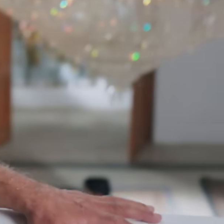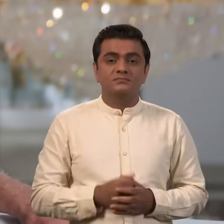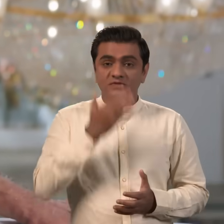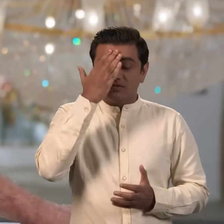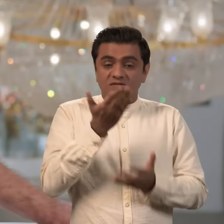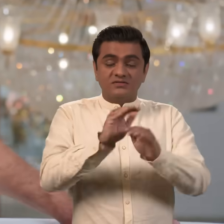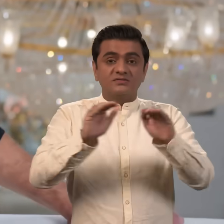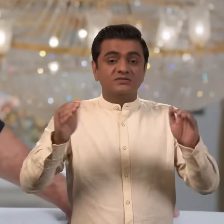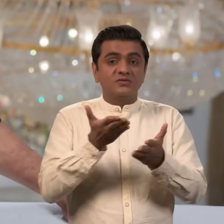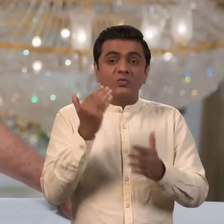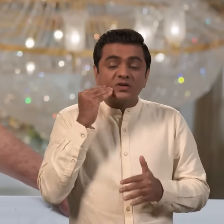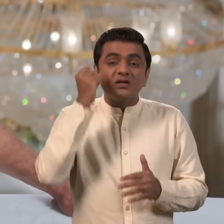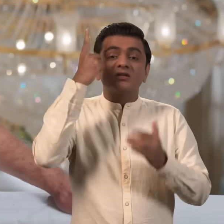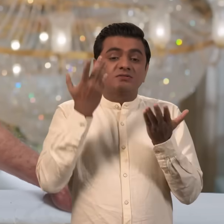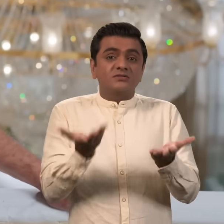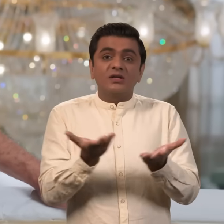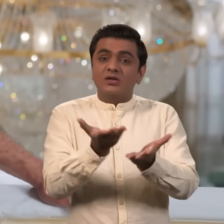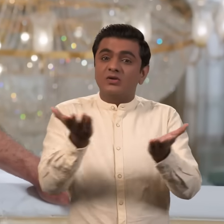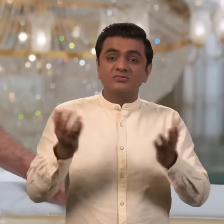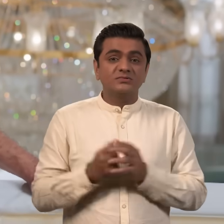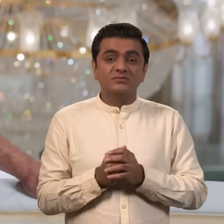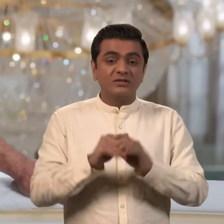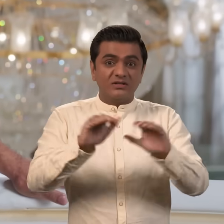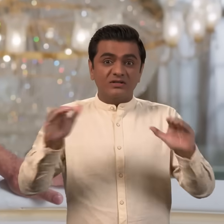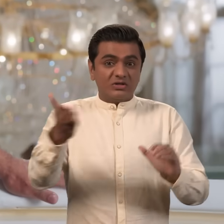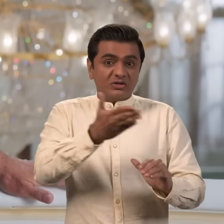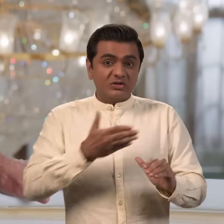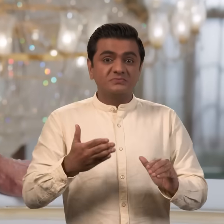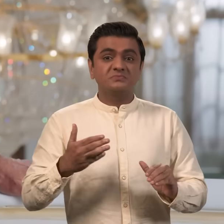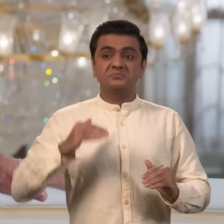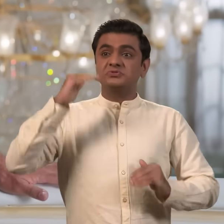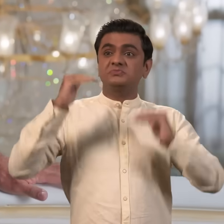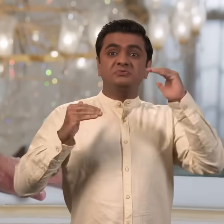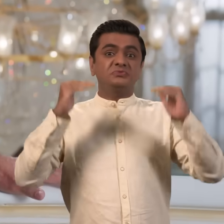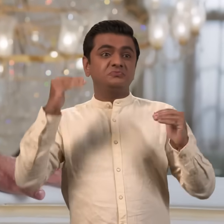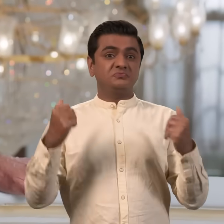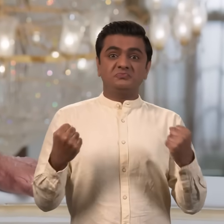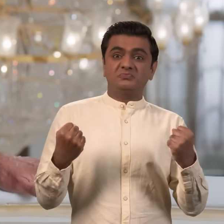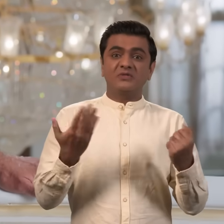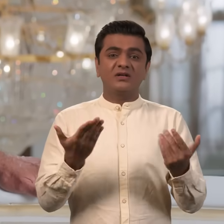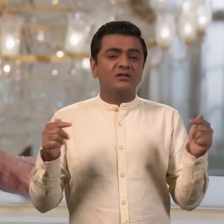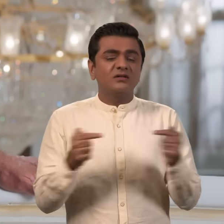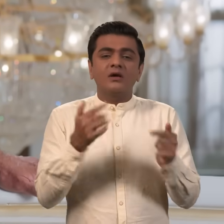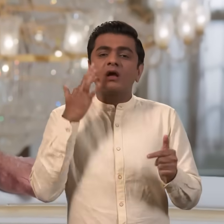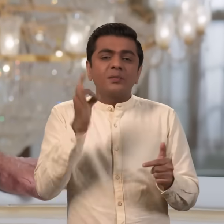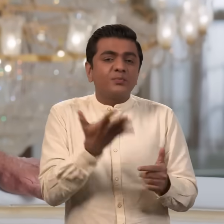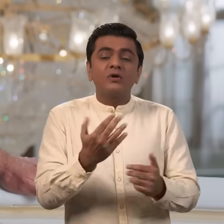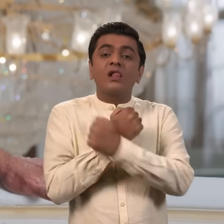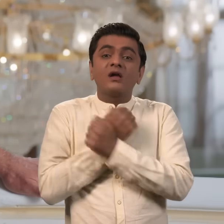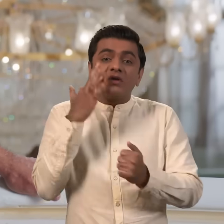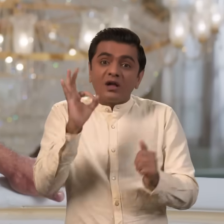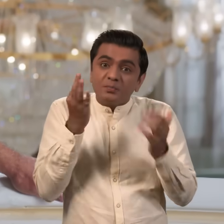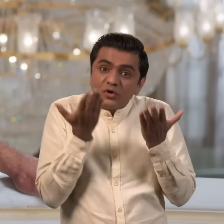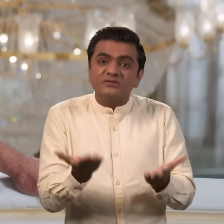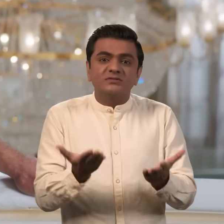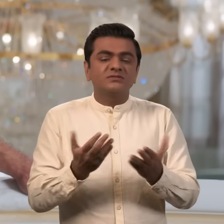ओए, इन नादानों को कब समझ में आएगा कि दिल रुतबे से नहीं प्यार से जीते जाते हैं। यहाँ सब अपने अपनों से लड़ रहे